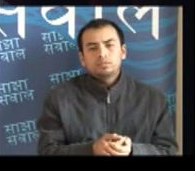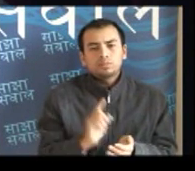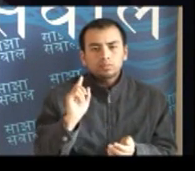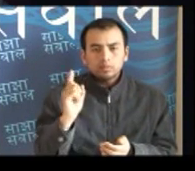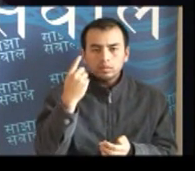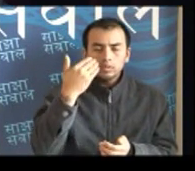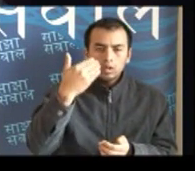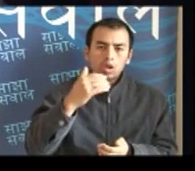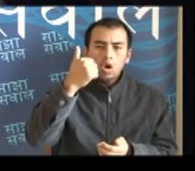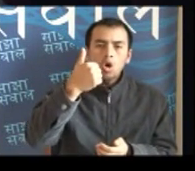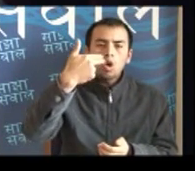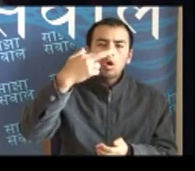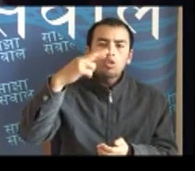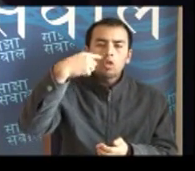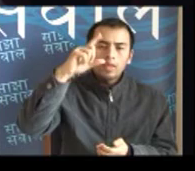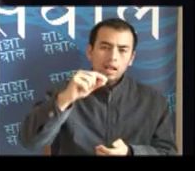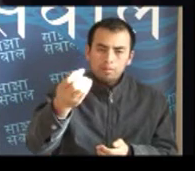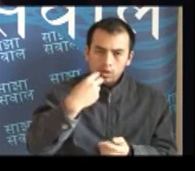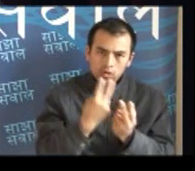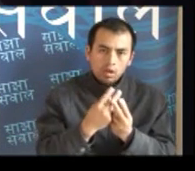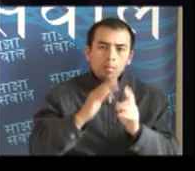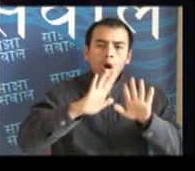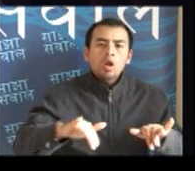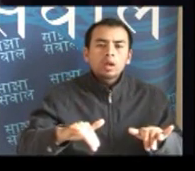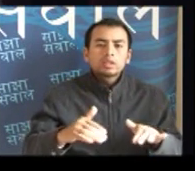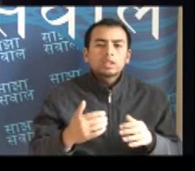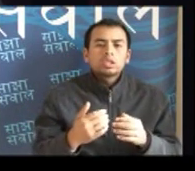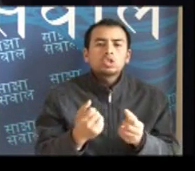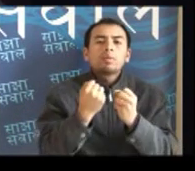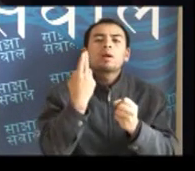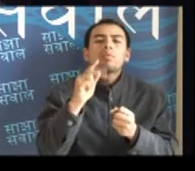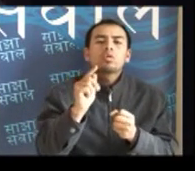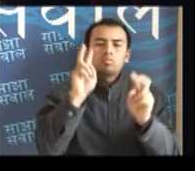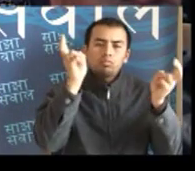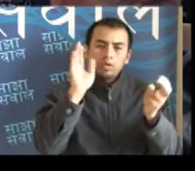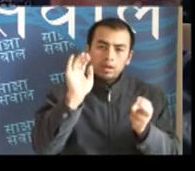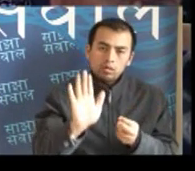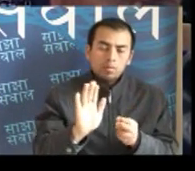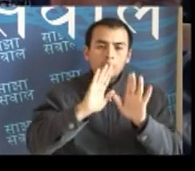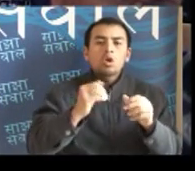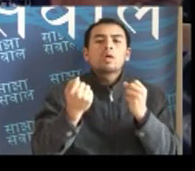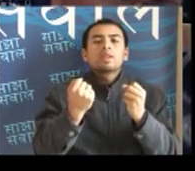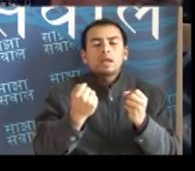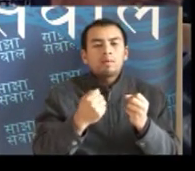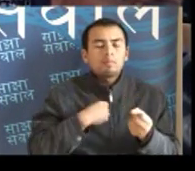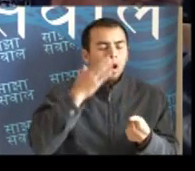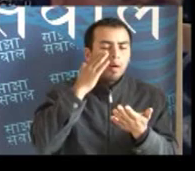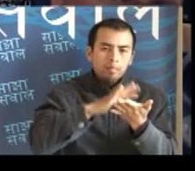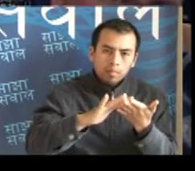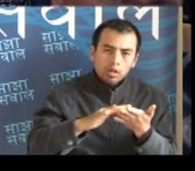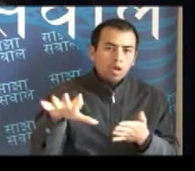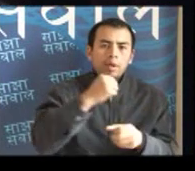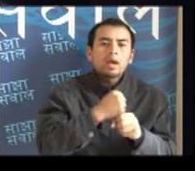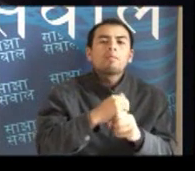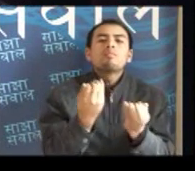पहिले त अर्चनाजीले भन्नुभयो जस्तै फरक किसिमका क्षमता भएका भन्ने जुन एउटा फ्रेज आएको छ डिफ्रेन्टली एबल भनेर, म ब्रेलमा यो सबै